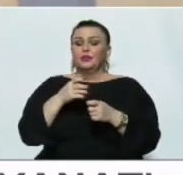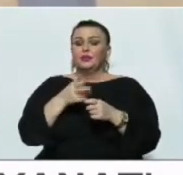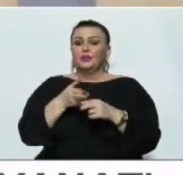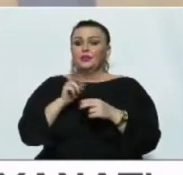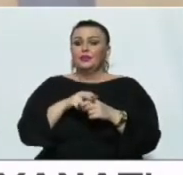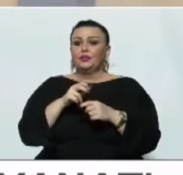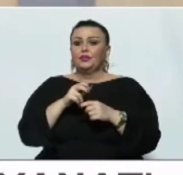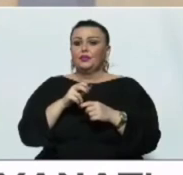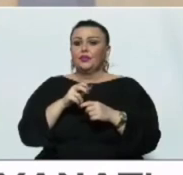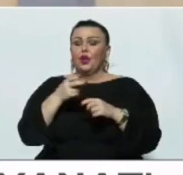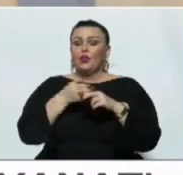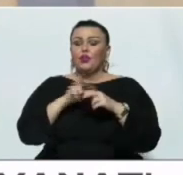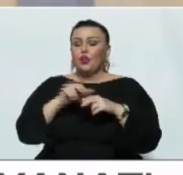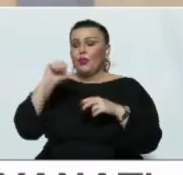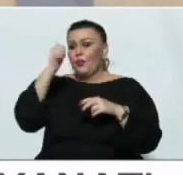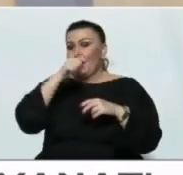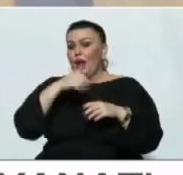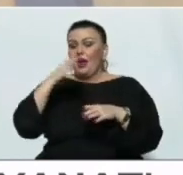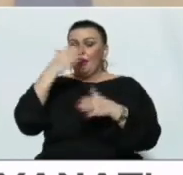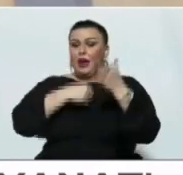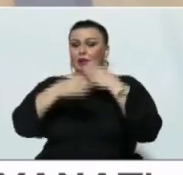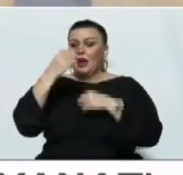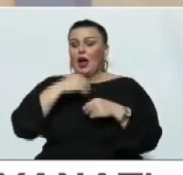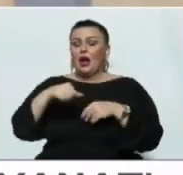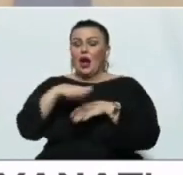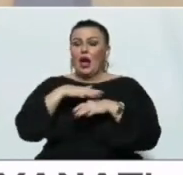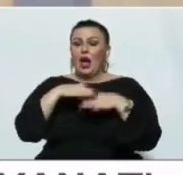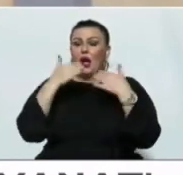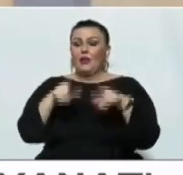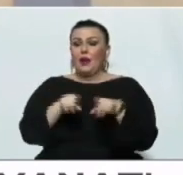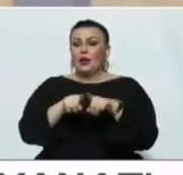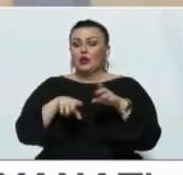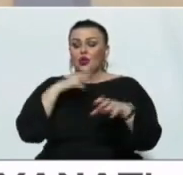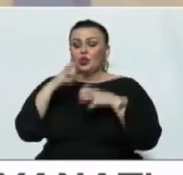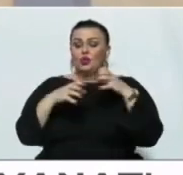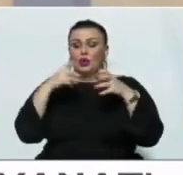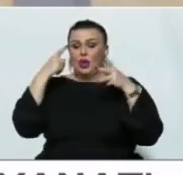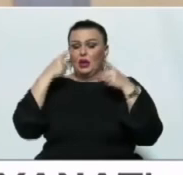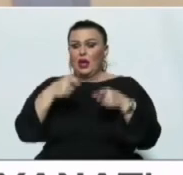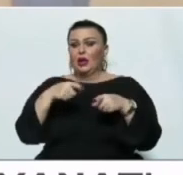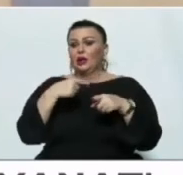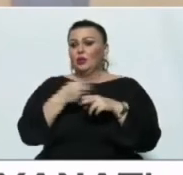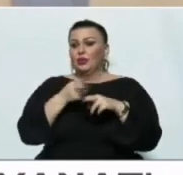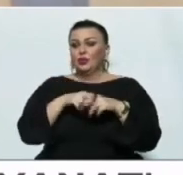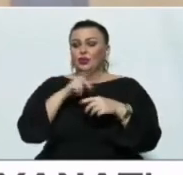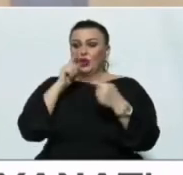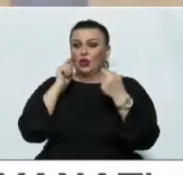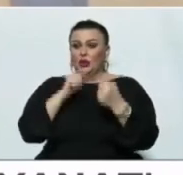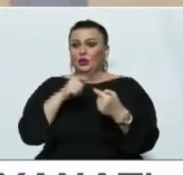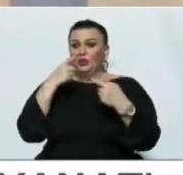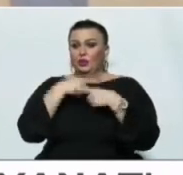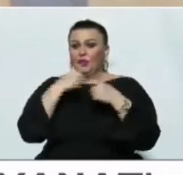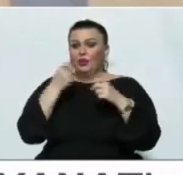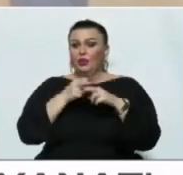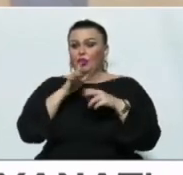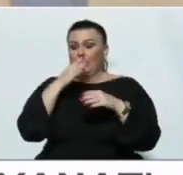quraşdırılaraq bu məbədlər sanki erməni məbədləri kimi dünyaya tanınır və təbii ki, biz buna da etirazlarımızı bildiririk.